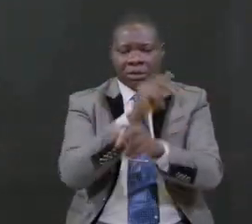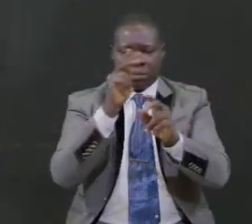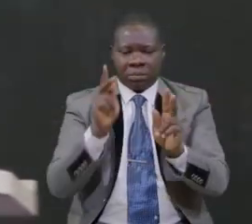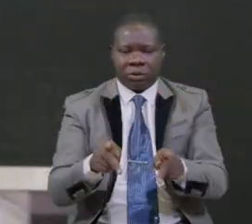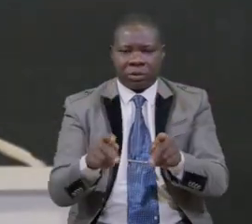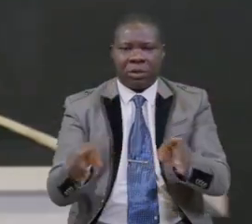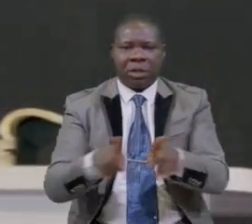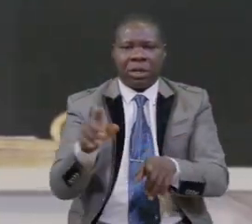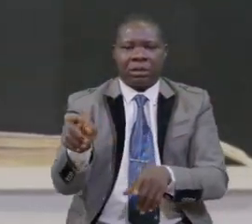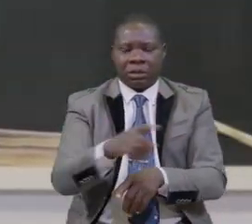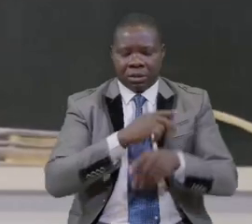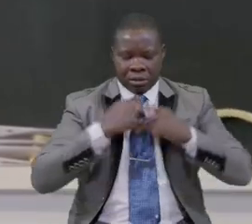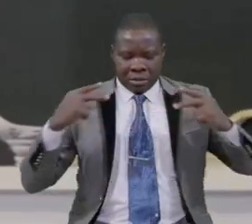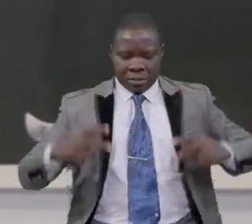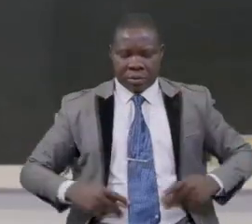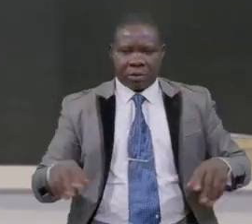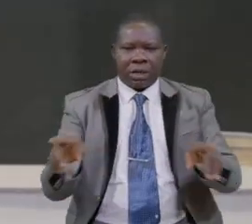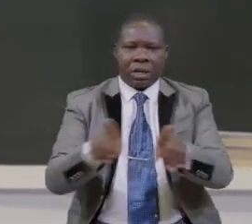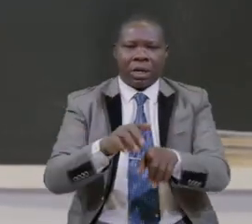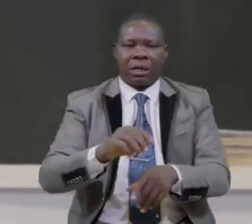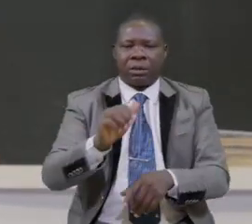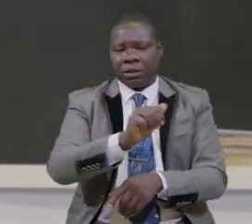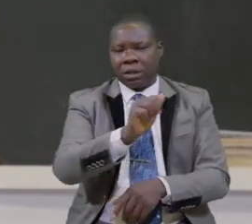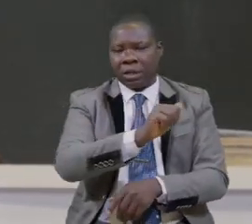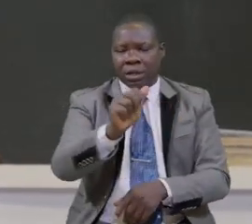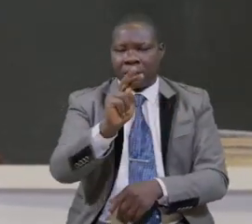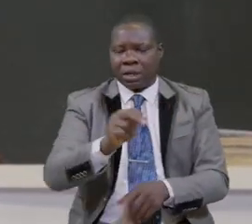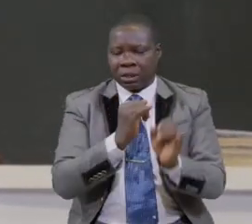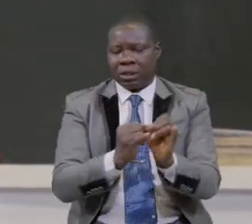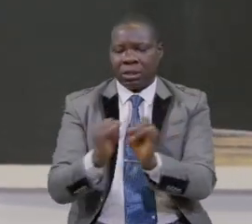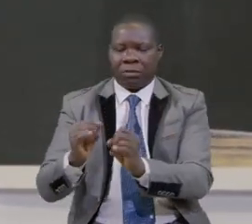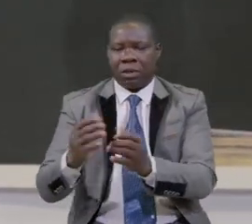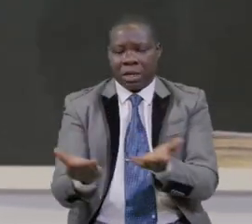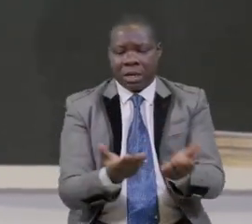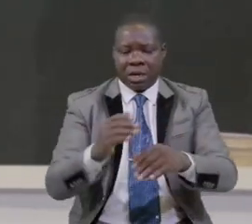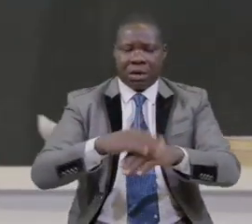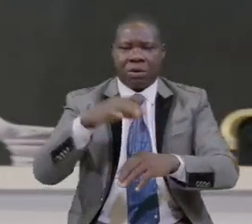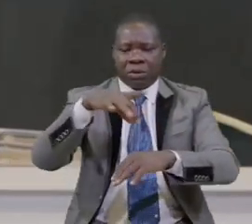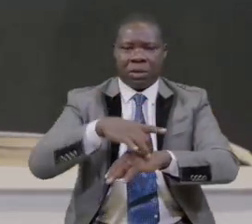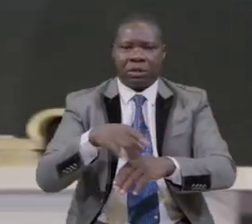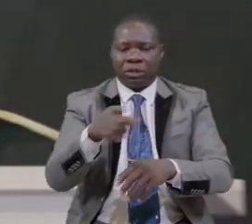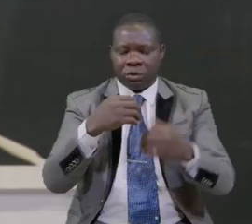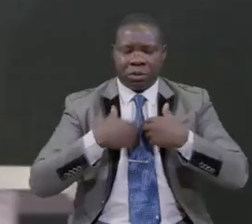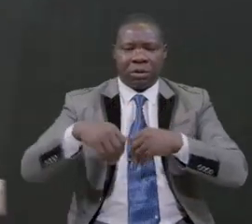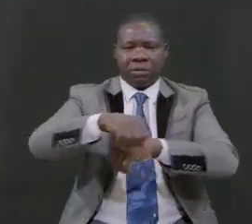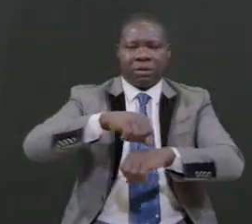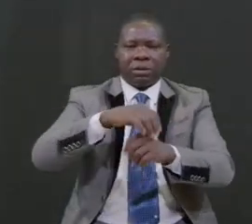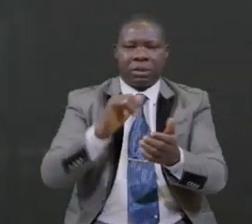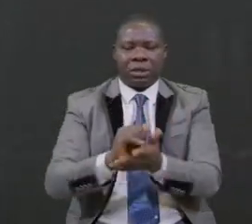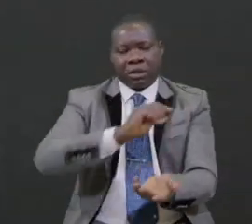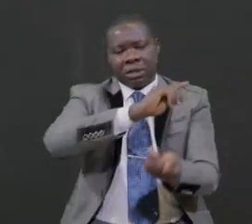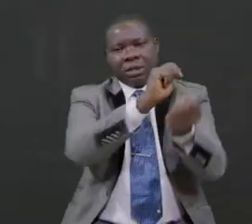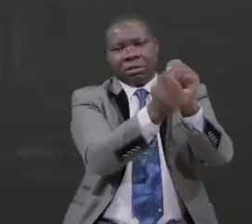que sacrificateur, en tant qu'individu, ici-bas, tu as une onction qui te